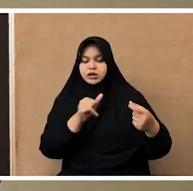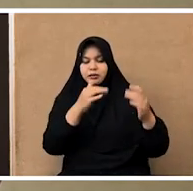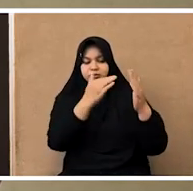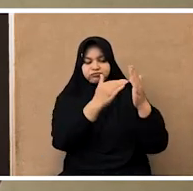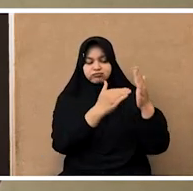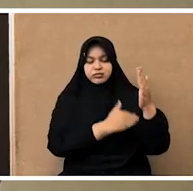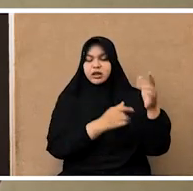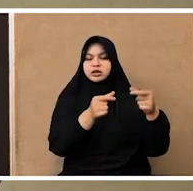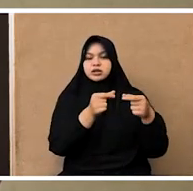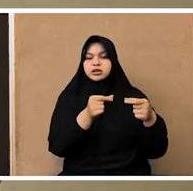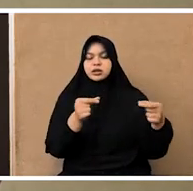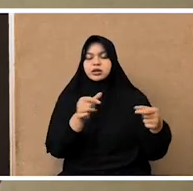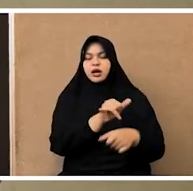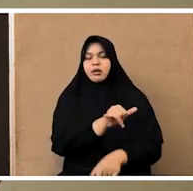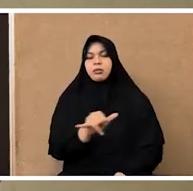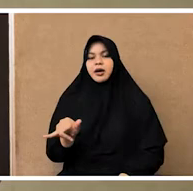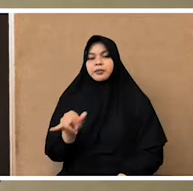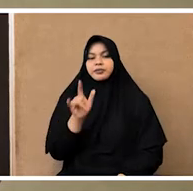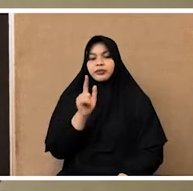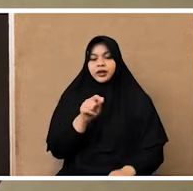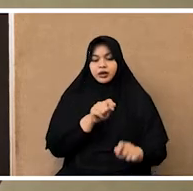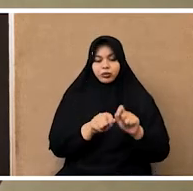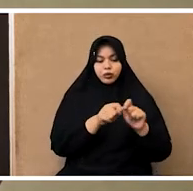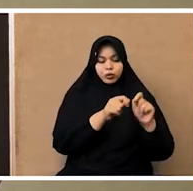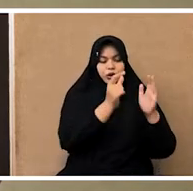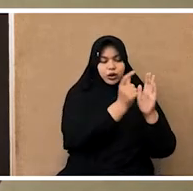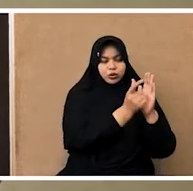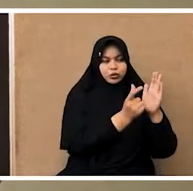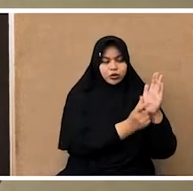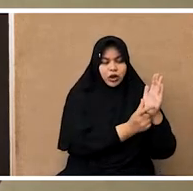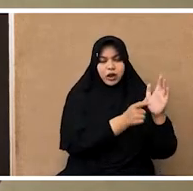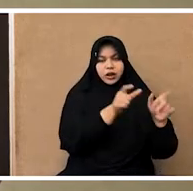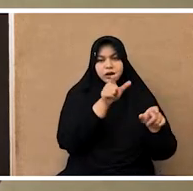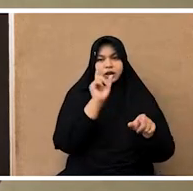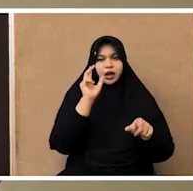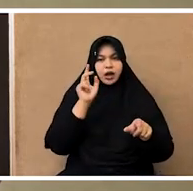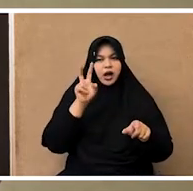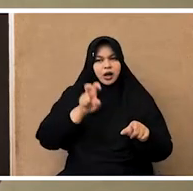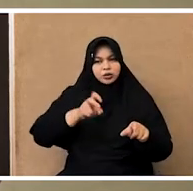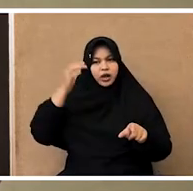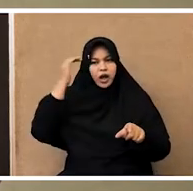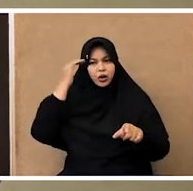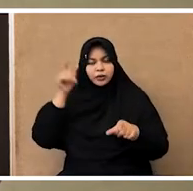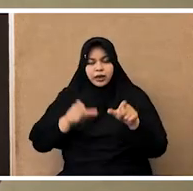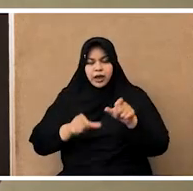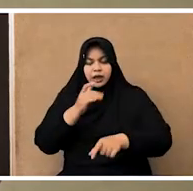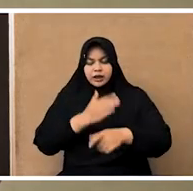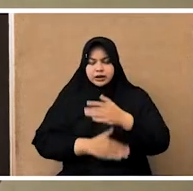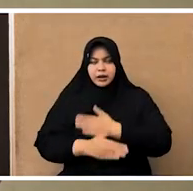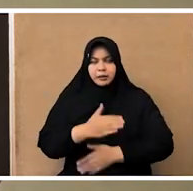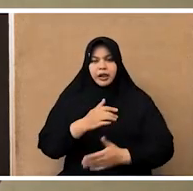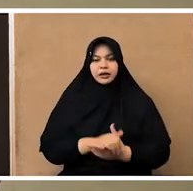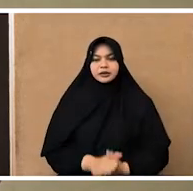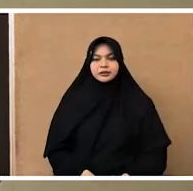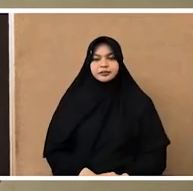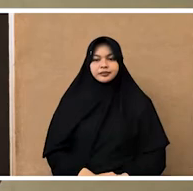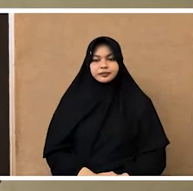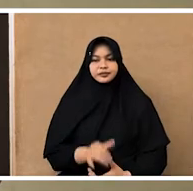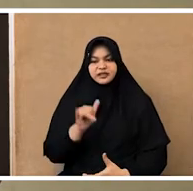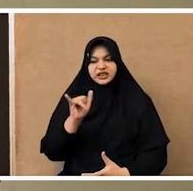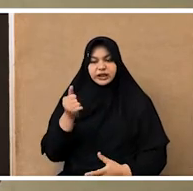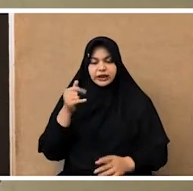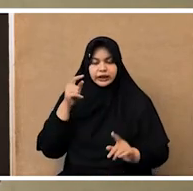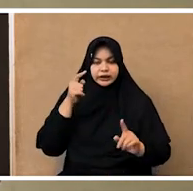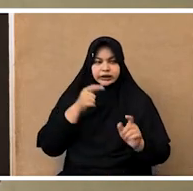pembentuk undang-undang harus mengetahui bahwa penyandang disabilitas yang di di apa yang dijadikan